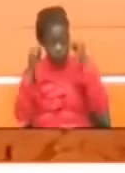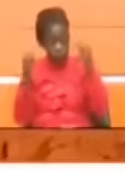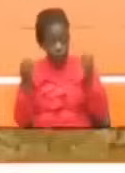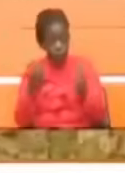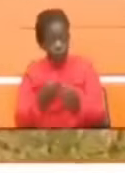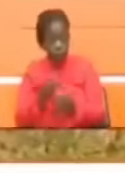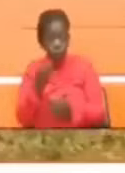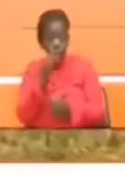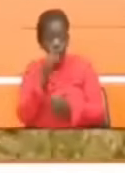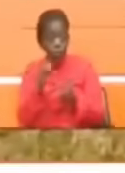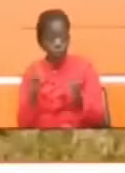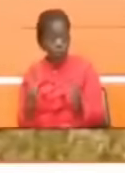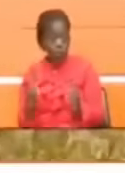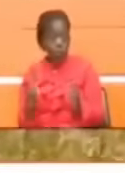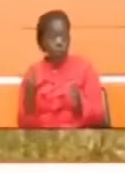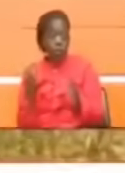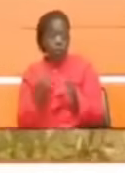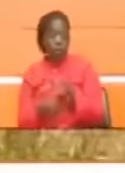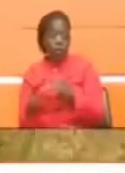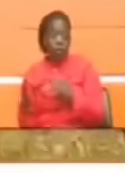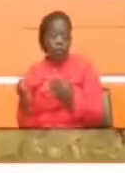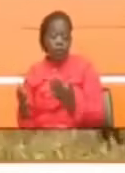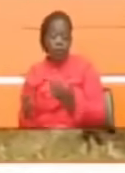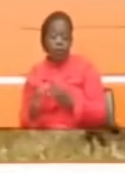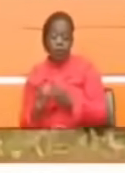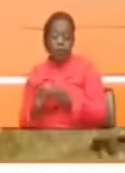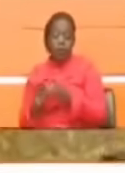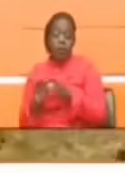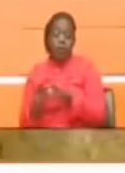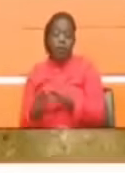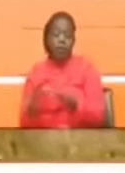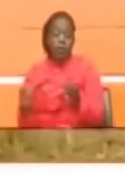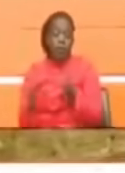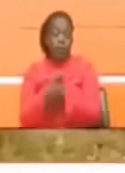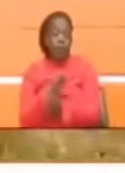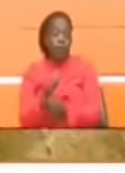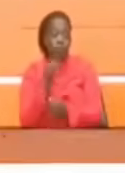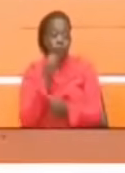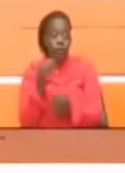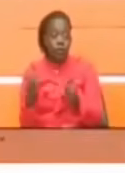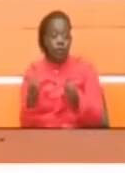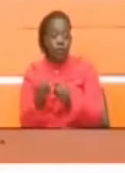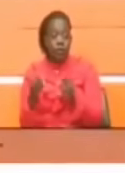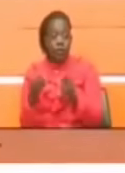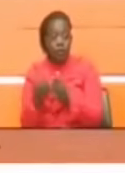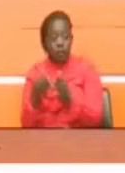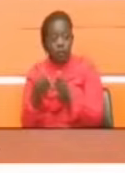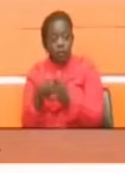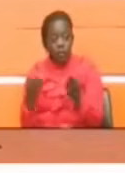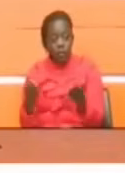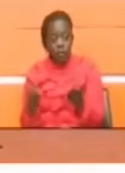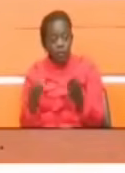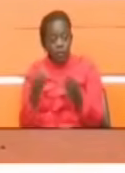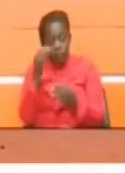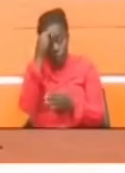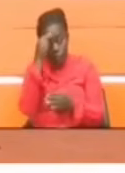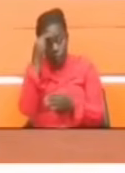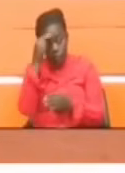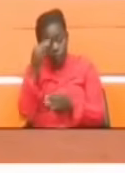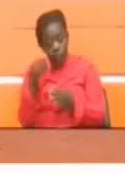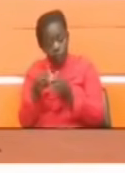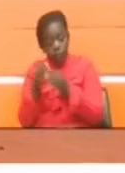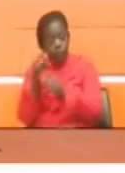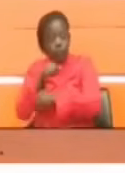mmere yetulia bagama ntyo na enteze ne zili emmere yabatuze nokulemesa abayizi bakanyogoga primary school ngomukulu